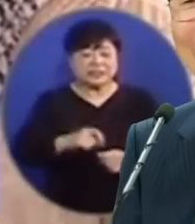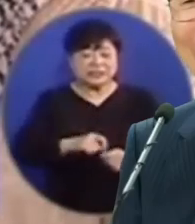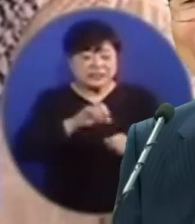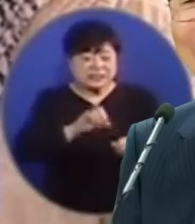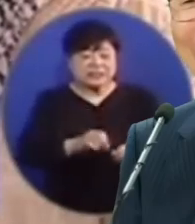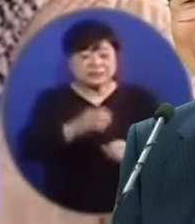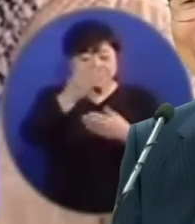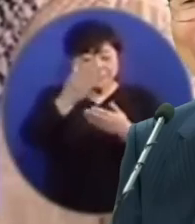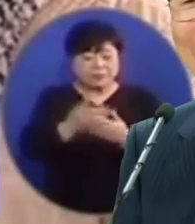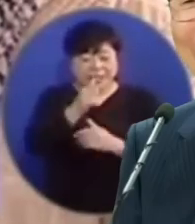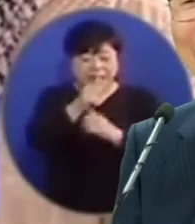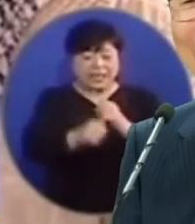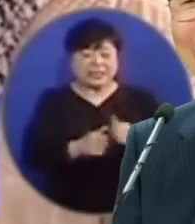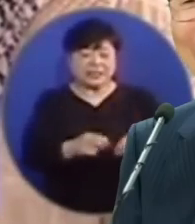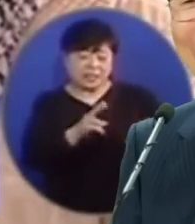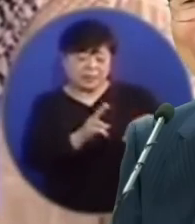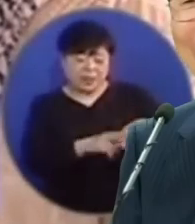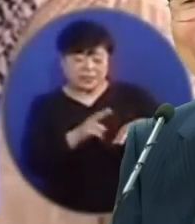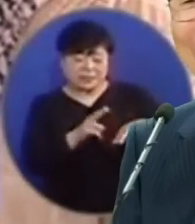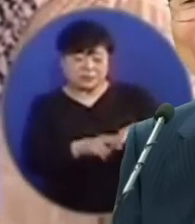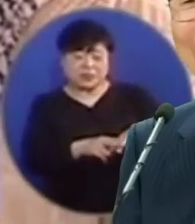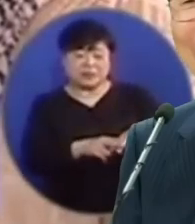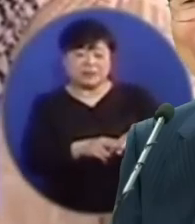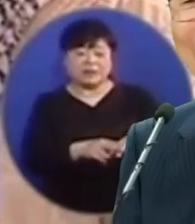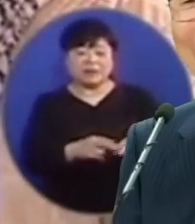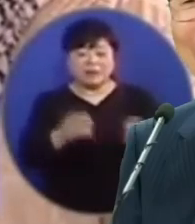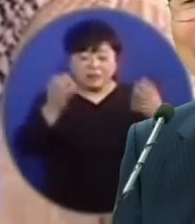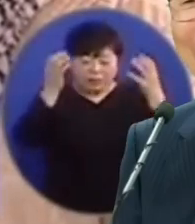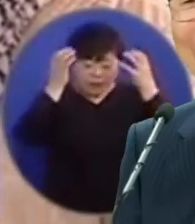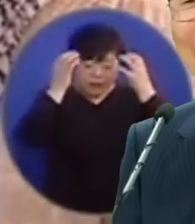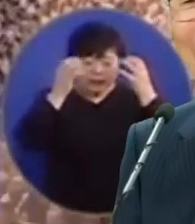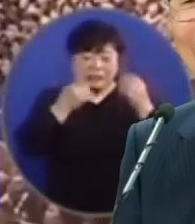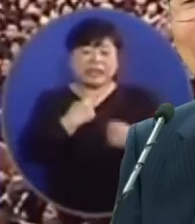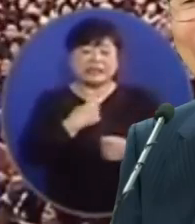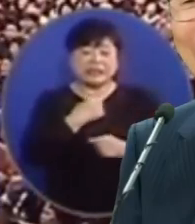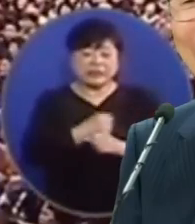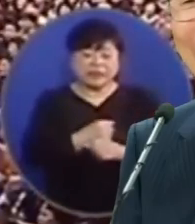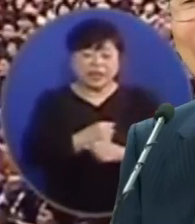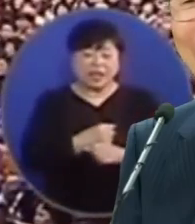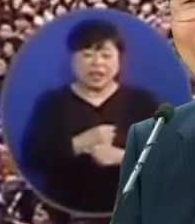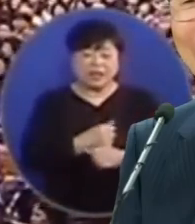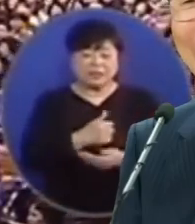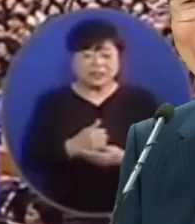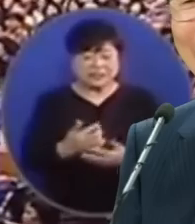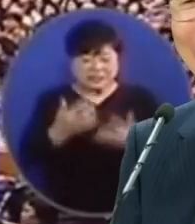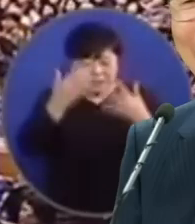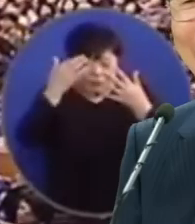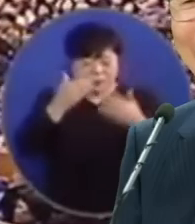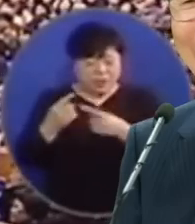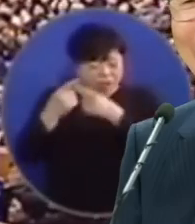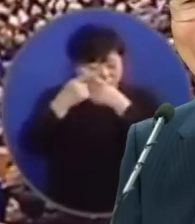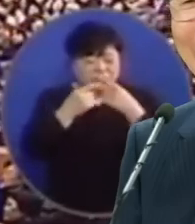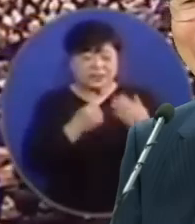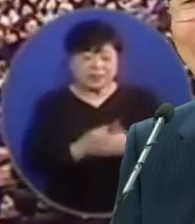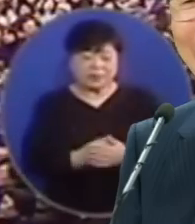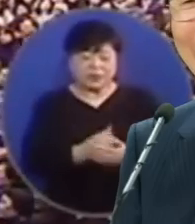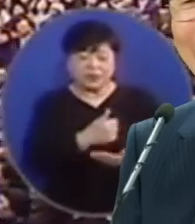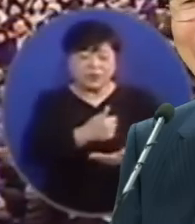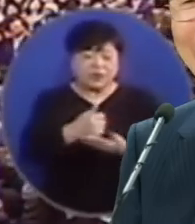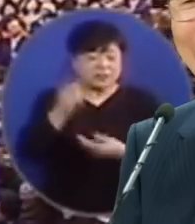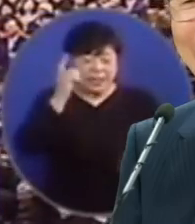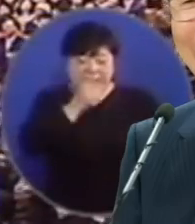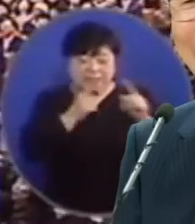생각하기를 그는 징벌을 받아 하나님께 맞으며 고난을 당한다 하였노라. 그가 찔림은 우리의 허물